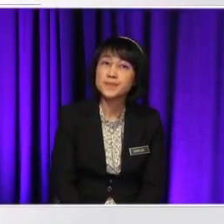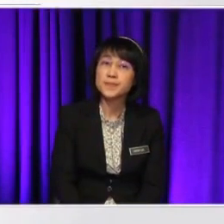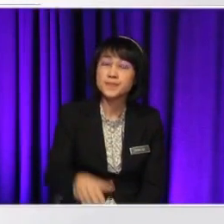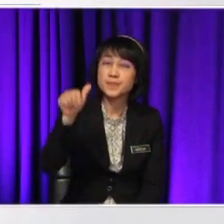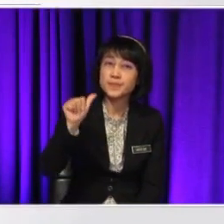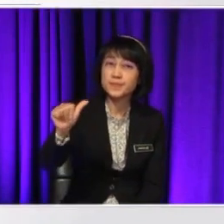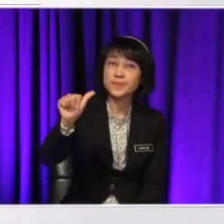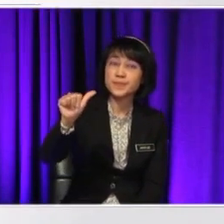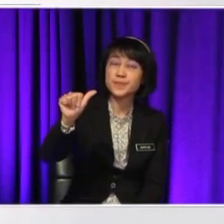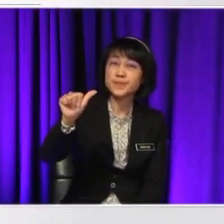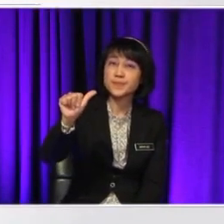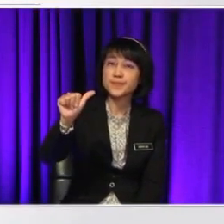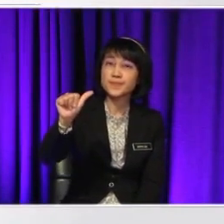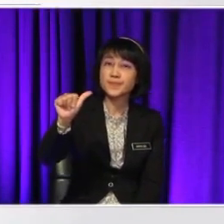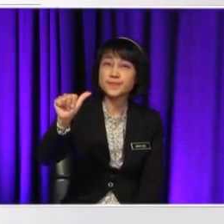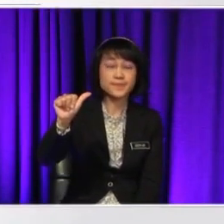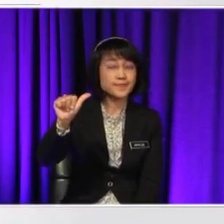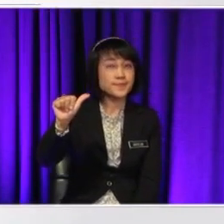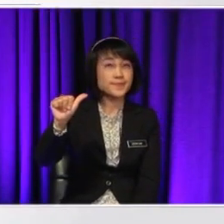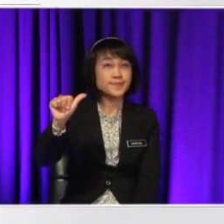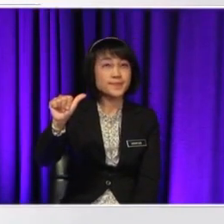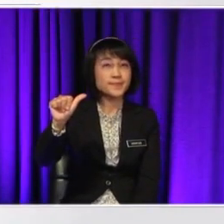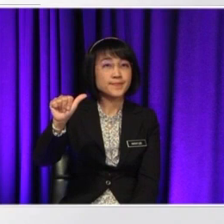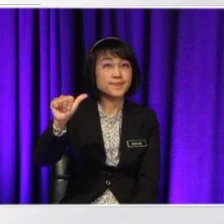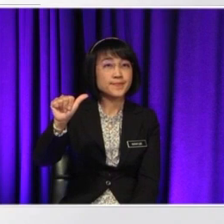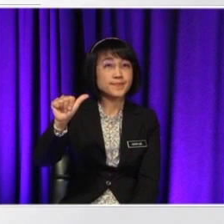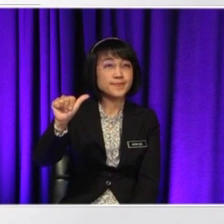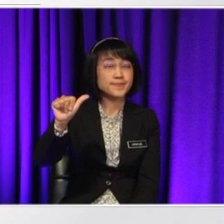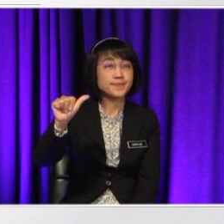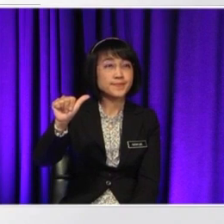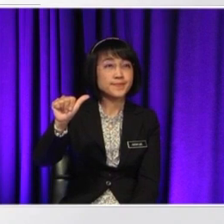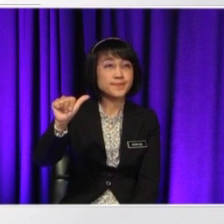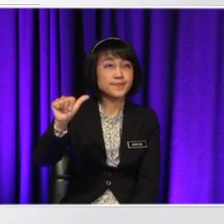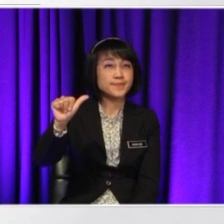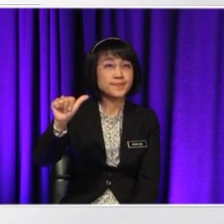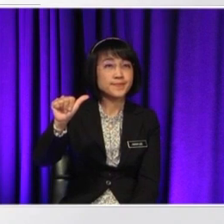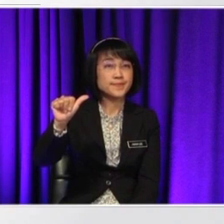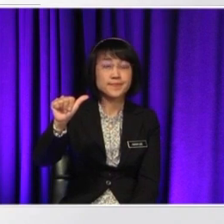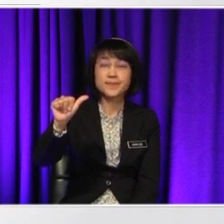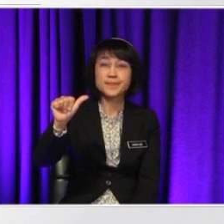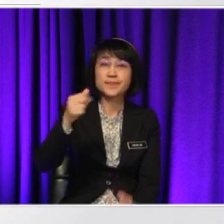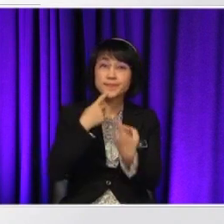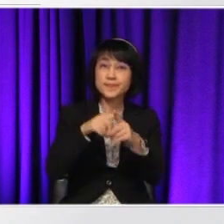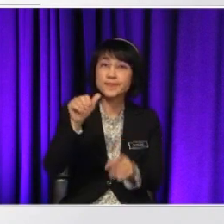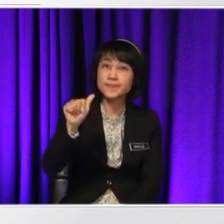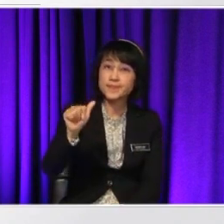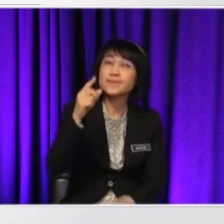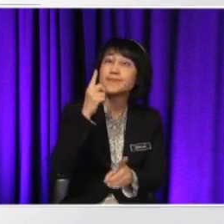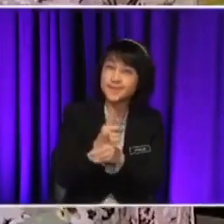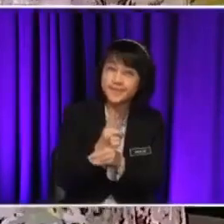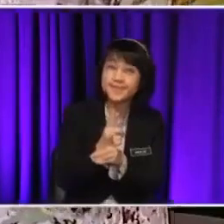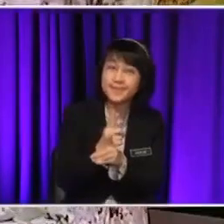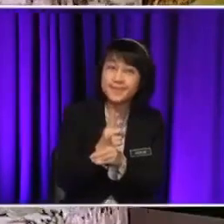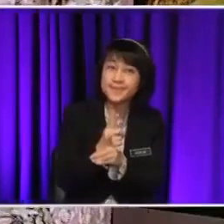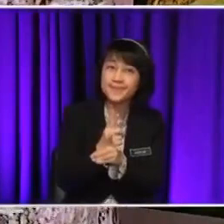A, 1 dan 2. Satu dan dua. Tipografi dan juga simbol juga ikon. Tipografi, simbol dan ikon. Betul. Yeah.